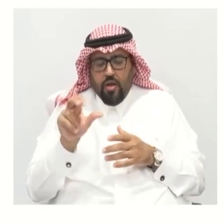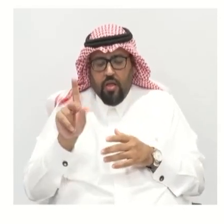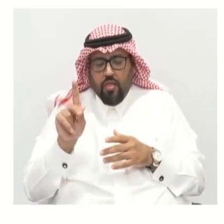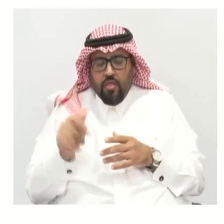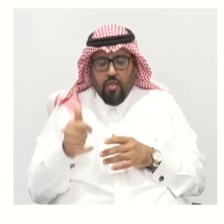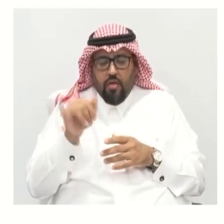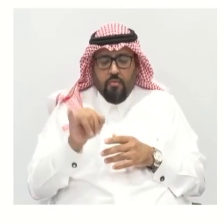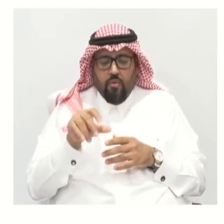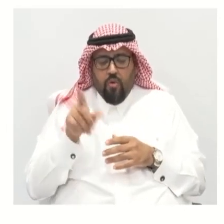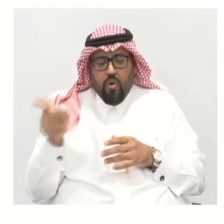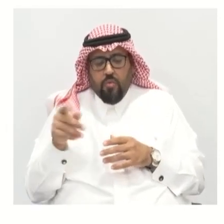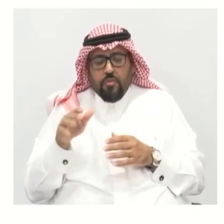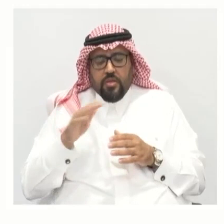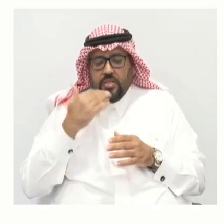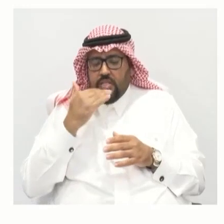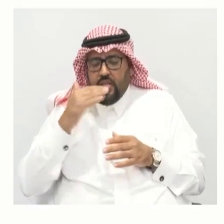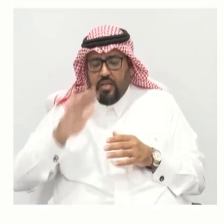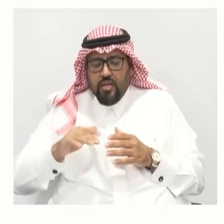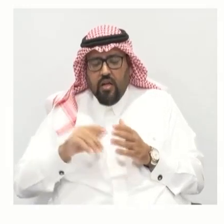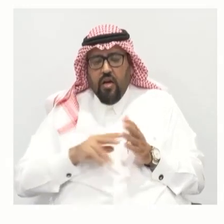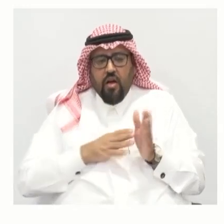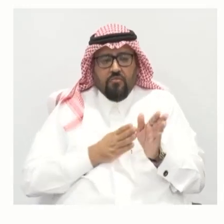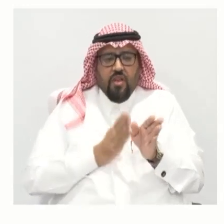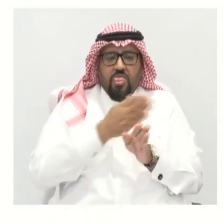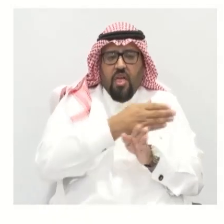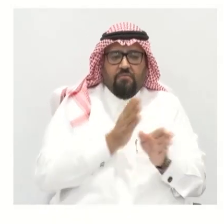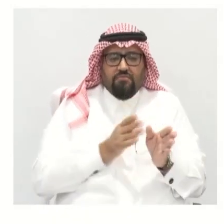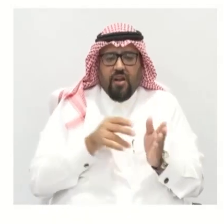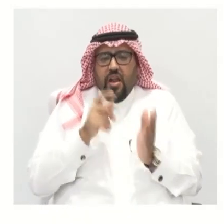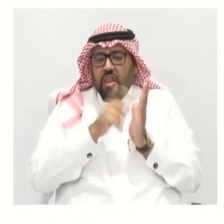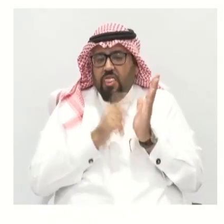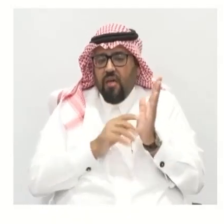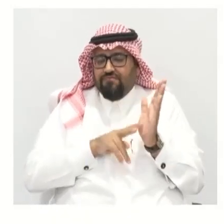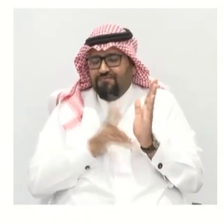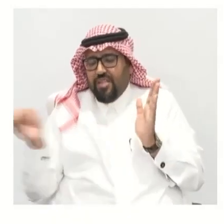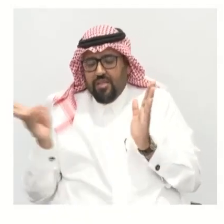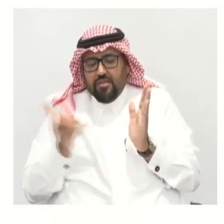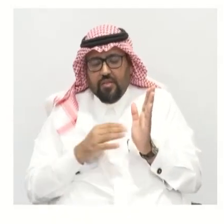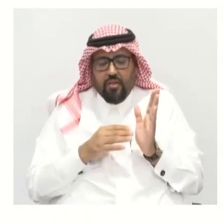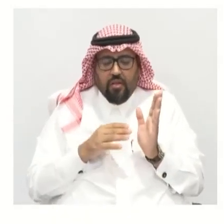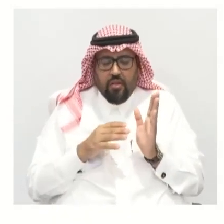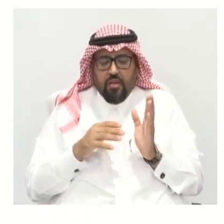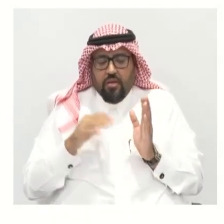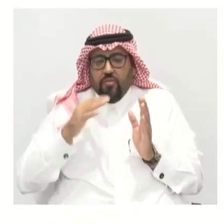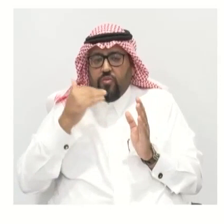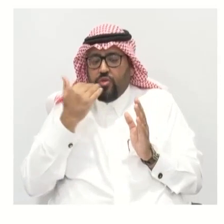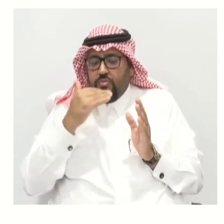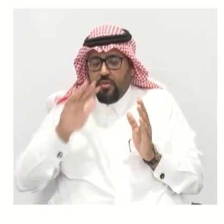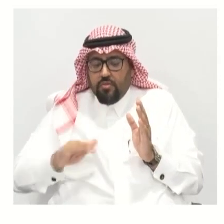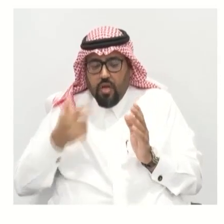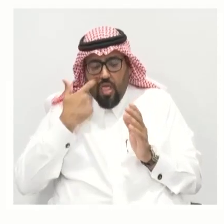صغار السن يخالفون النظام وهم صغار السن اذا ما دور هذه المؤسسه